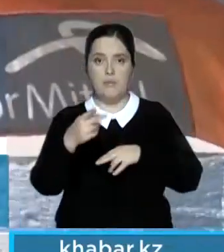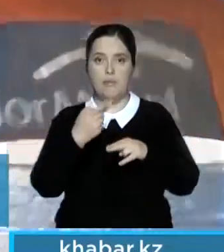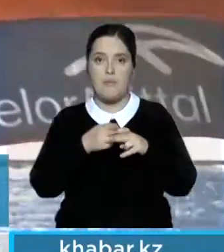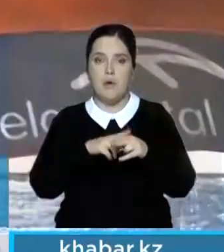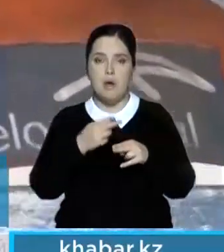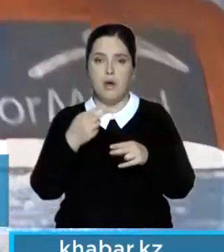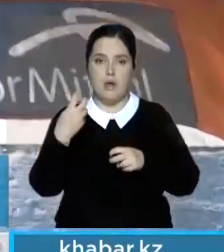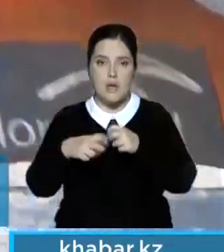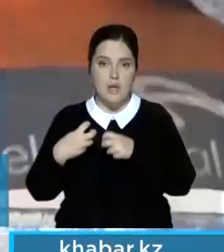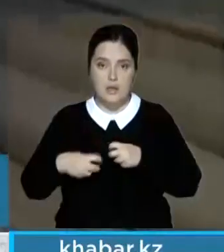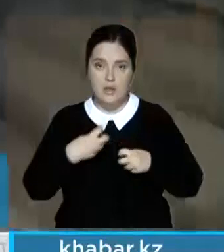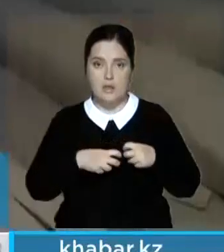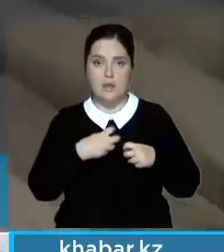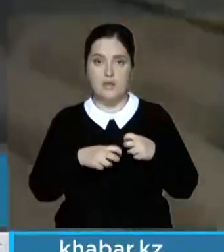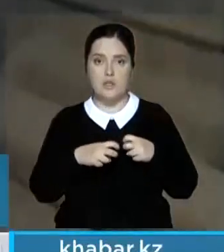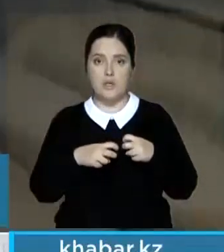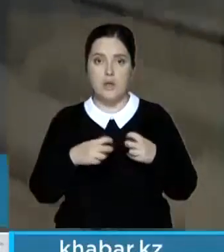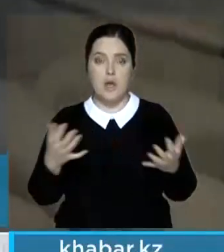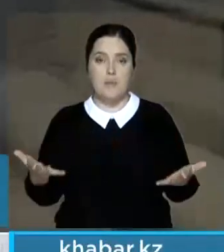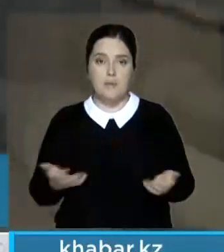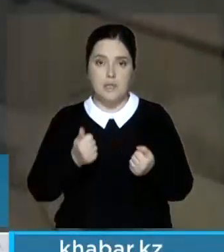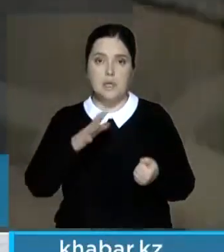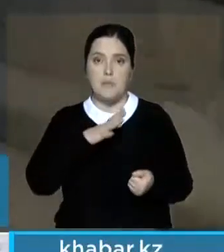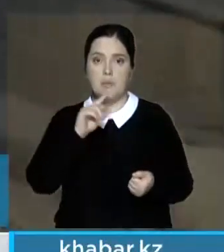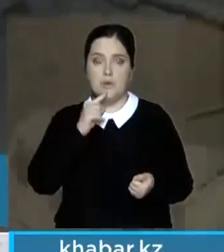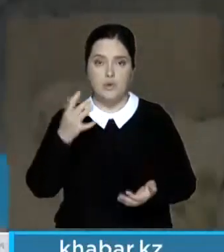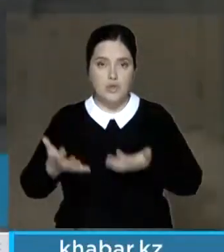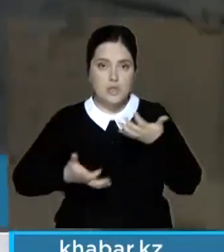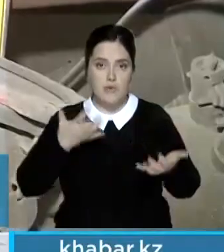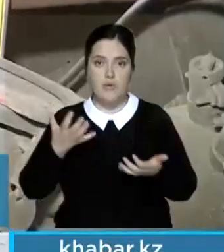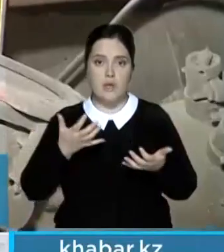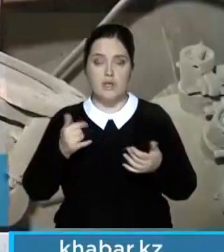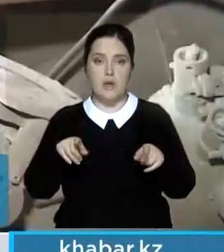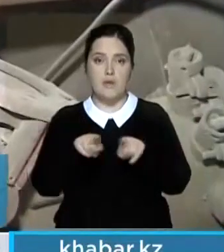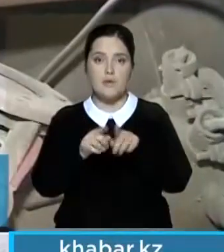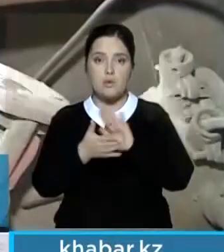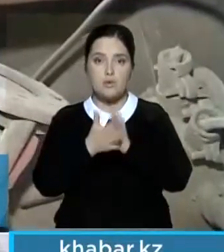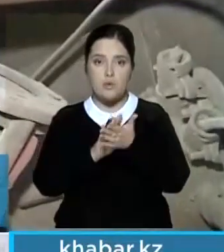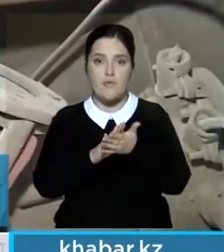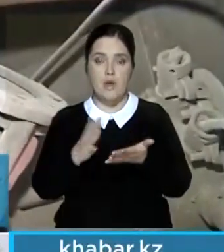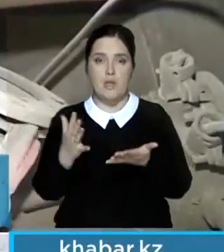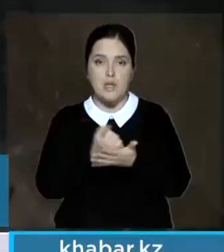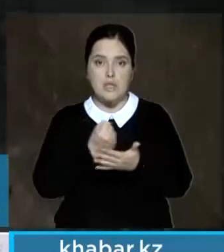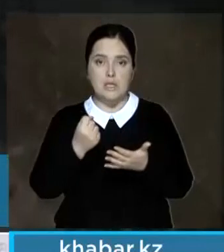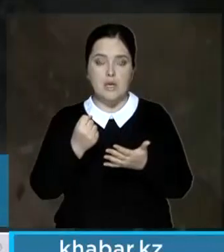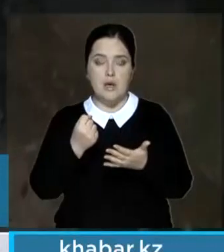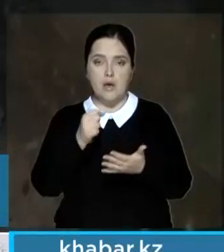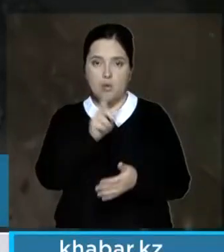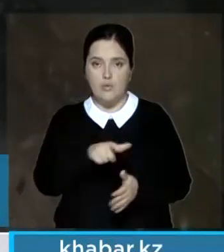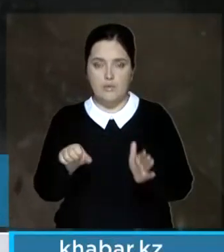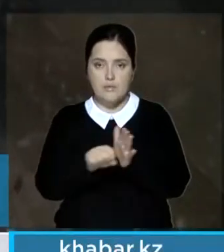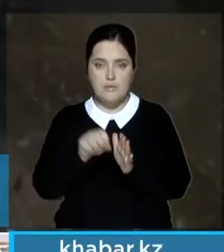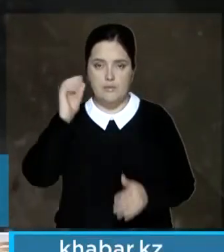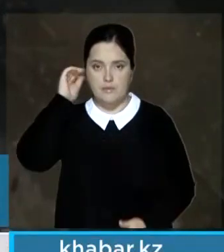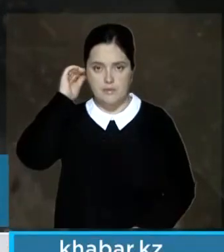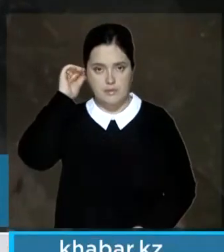горных выработок и значительными разрушениями. Спасателям было сложно разгребать завалы и в таких условиях находить тела